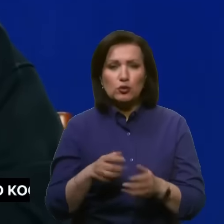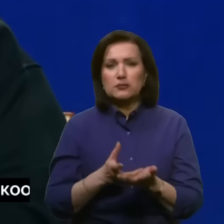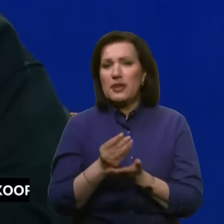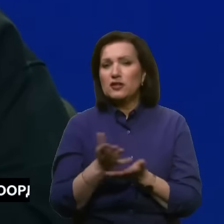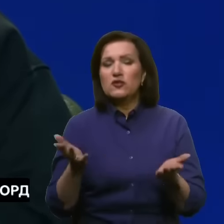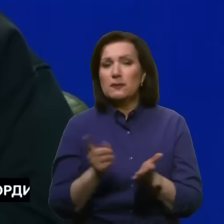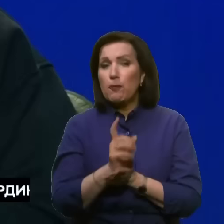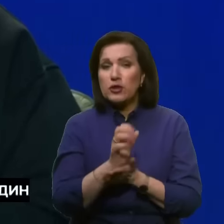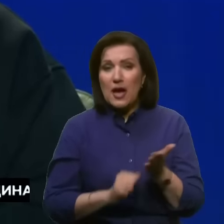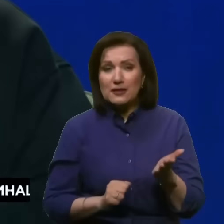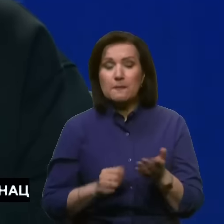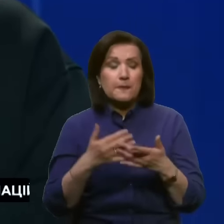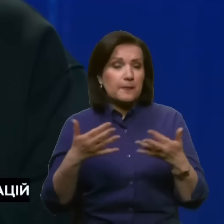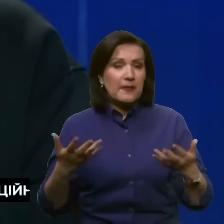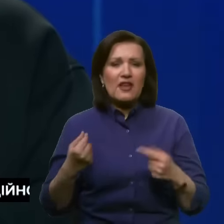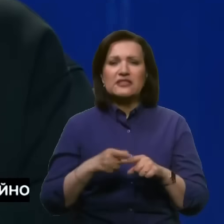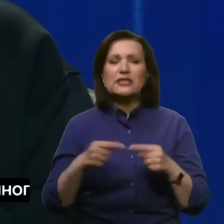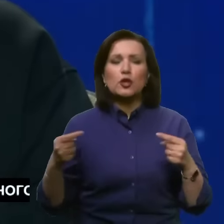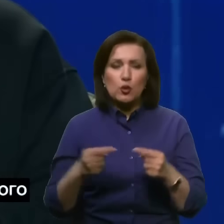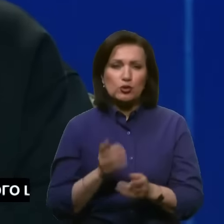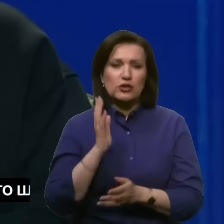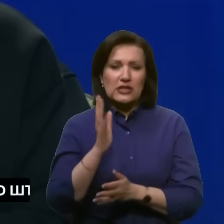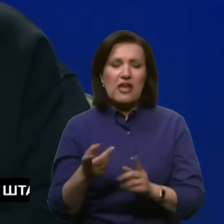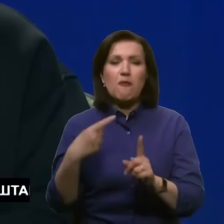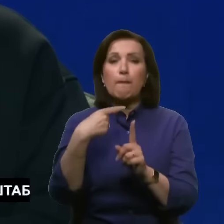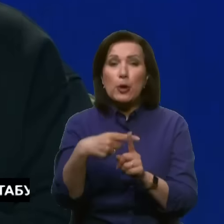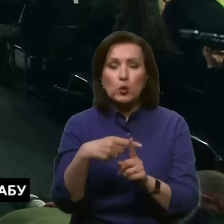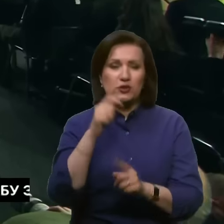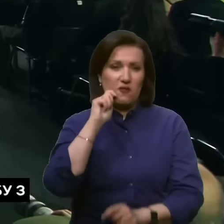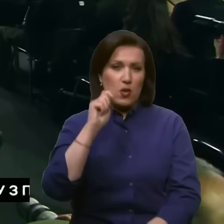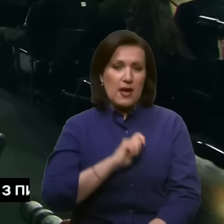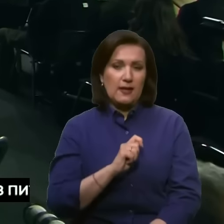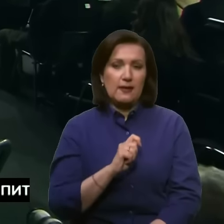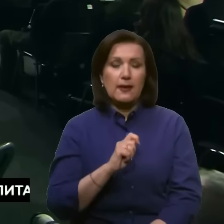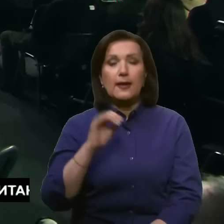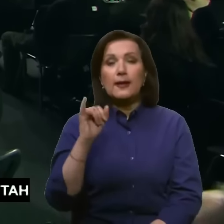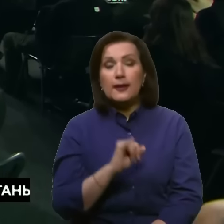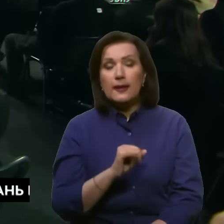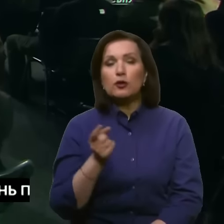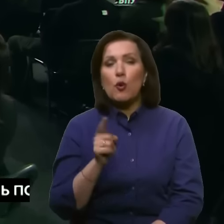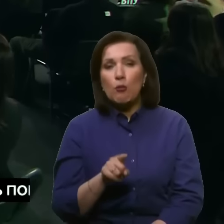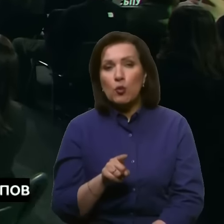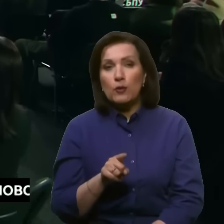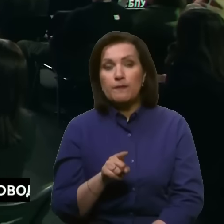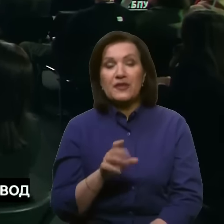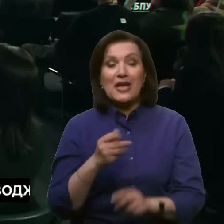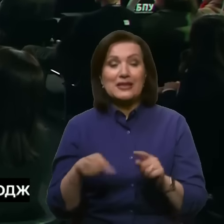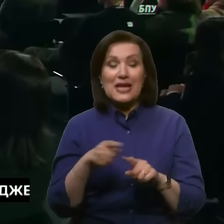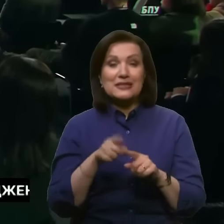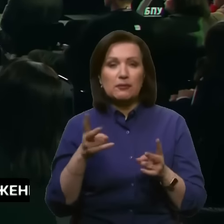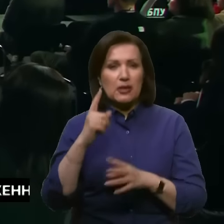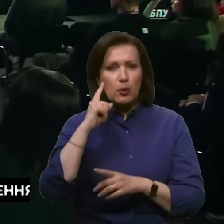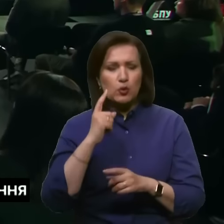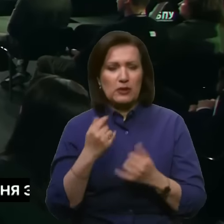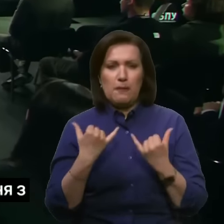сплачувати якісь податки, тощо. Все це точно йде в плюс Україні. І тому над цим треба